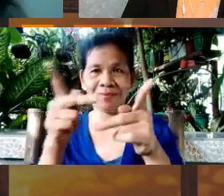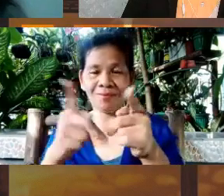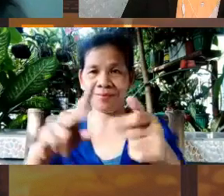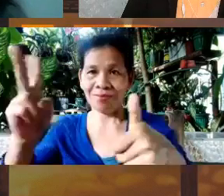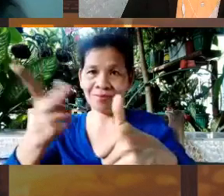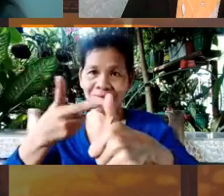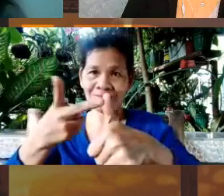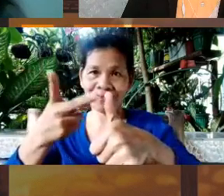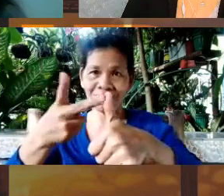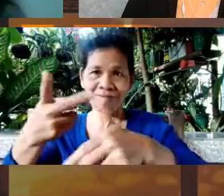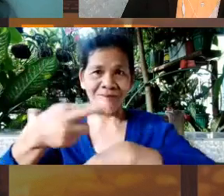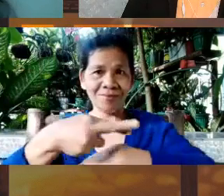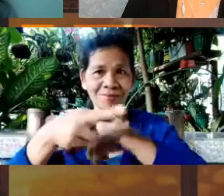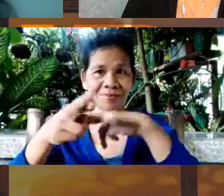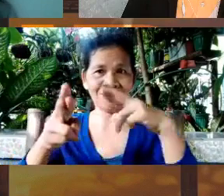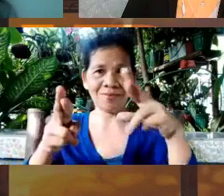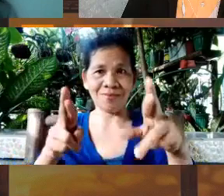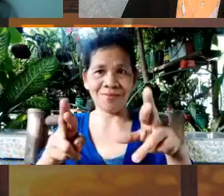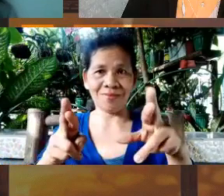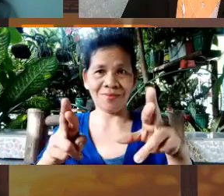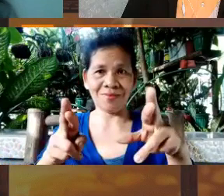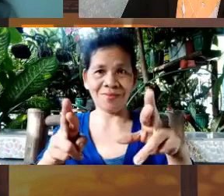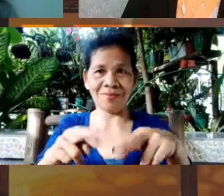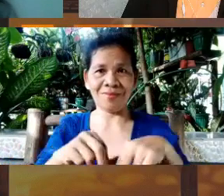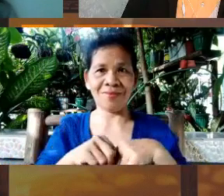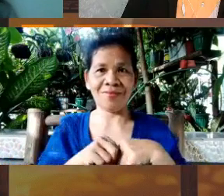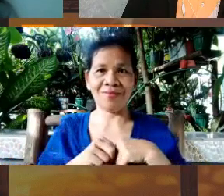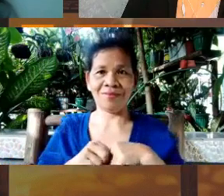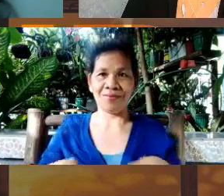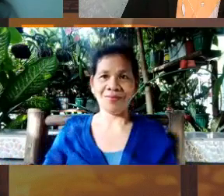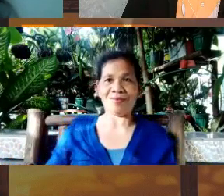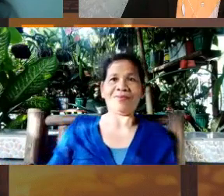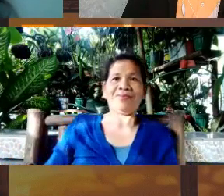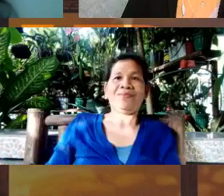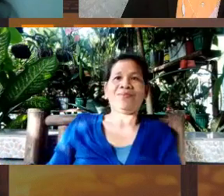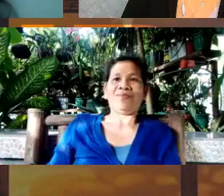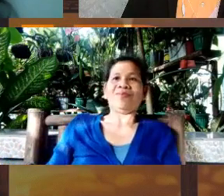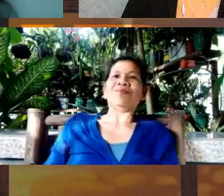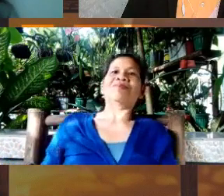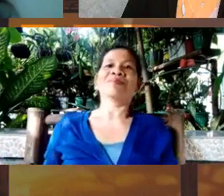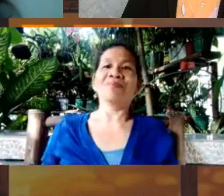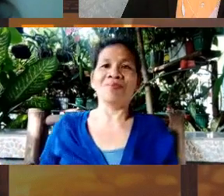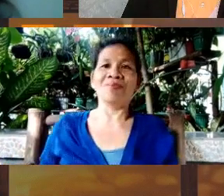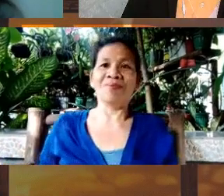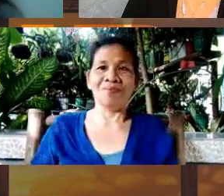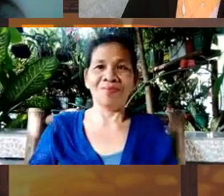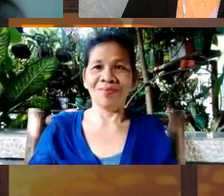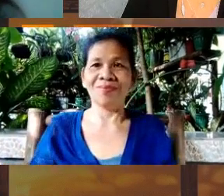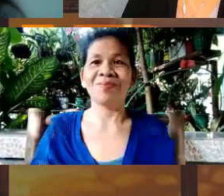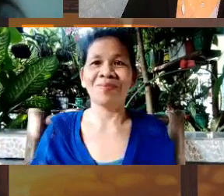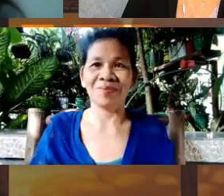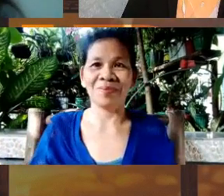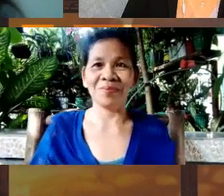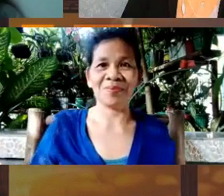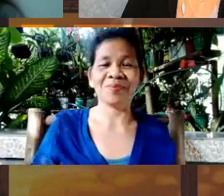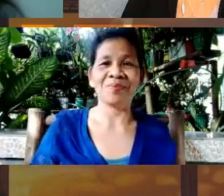po. Yung most holy place, yung po yung second compartment. Okay? Yung